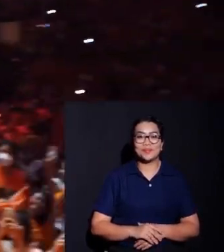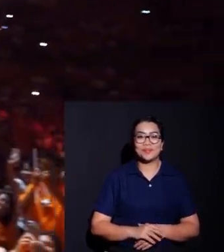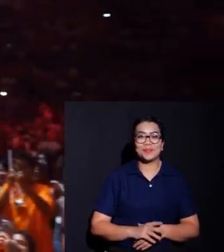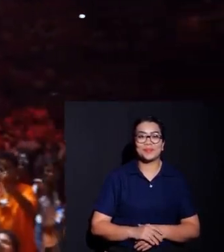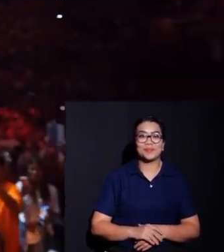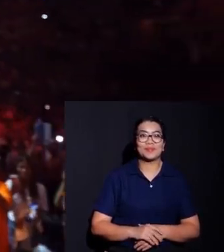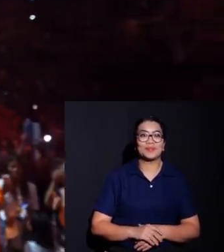เ